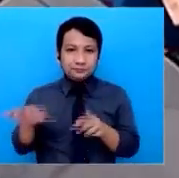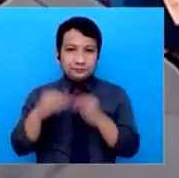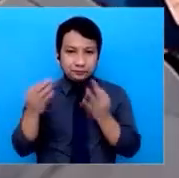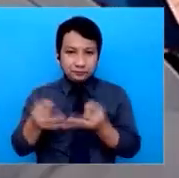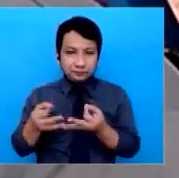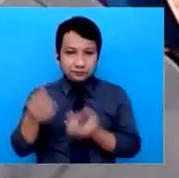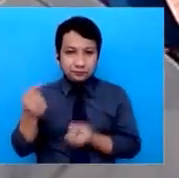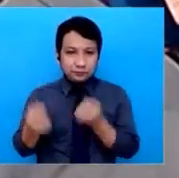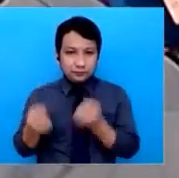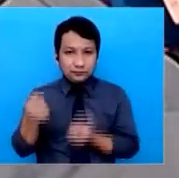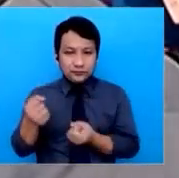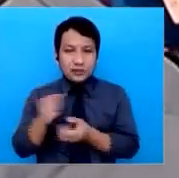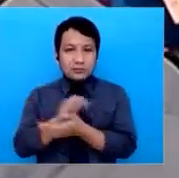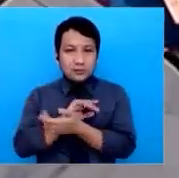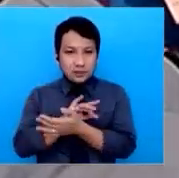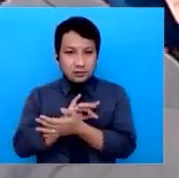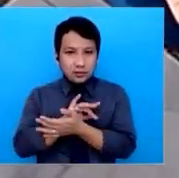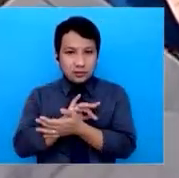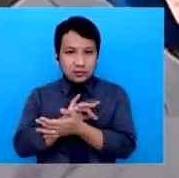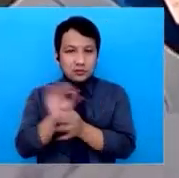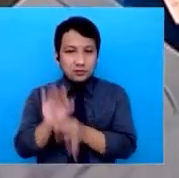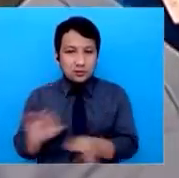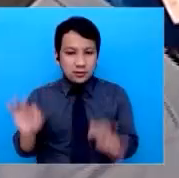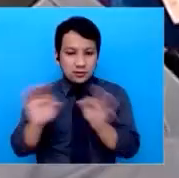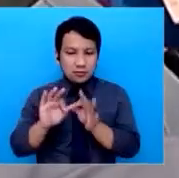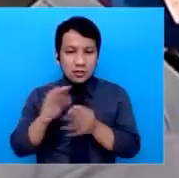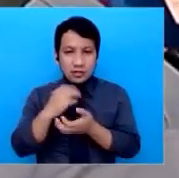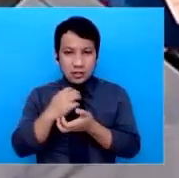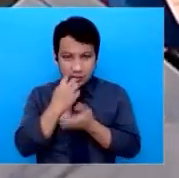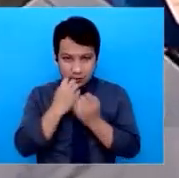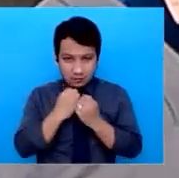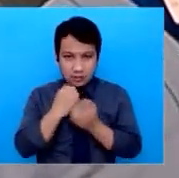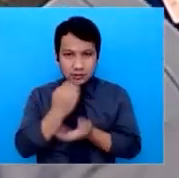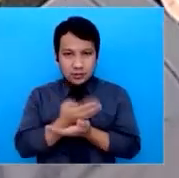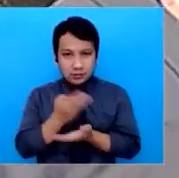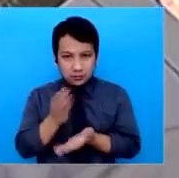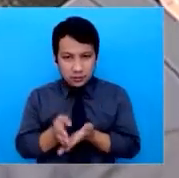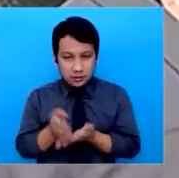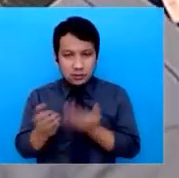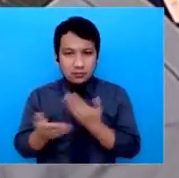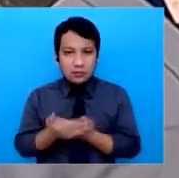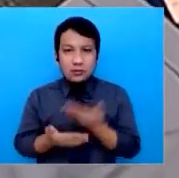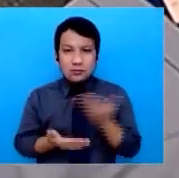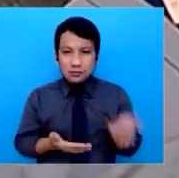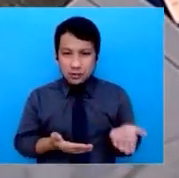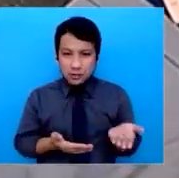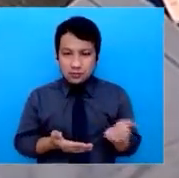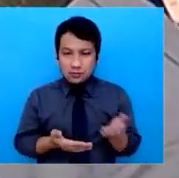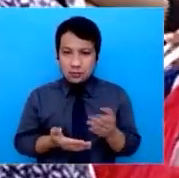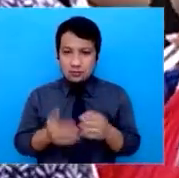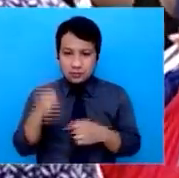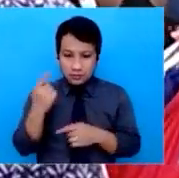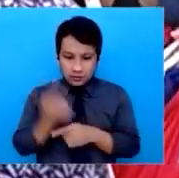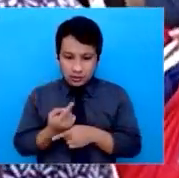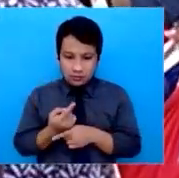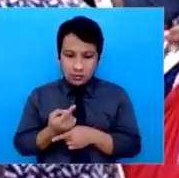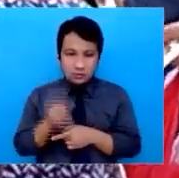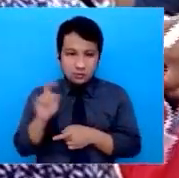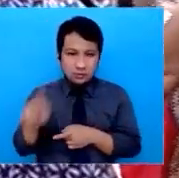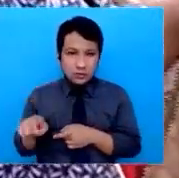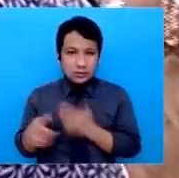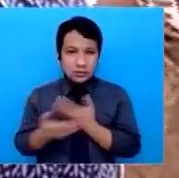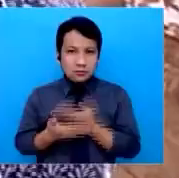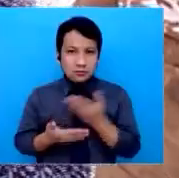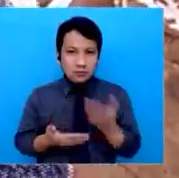nga pandemic, kailangan i-budget maigi para mabili ng maayos yung dapat bilhin. Ang